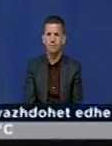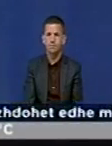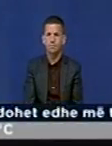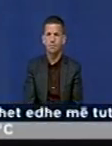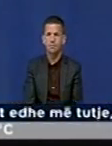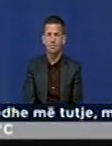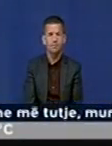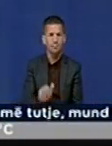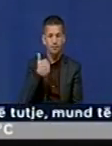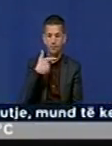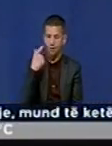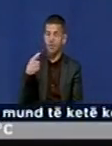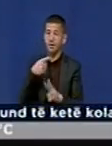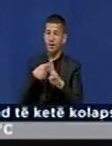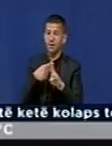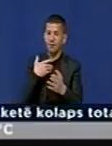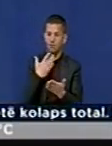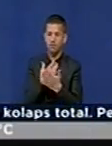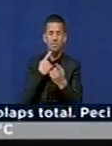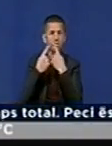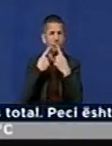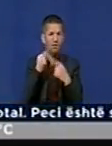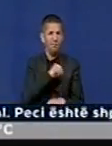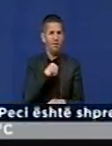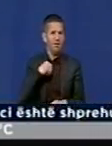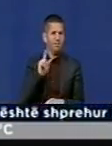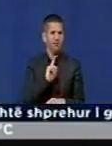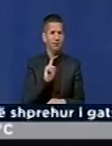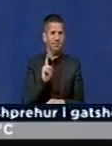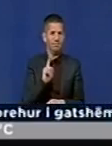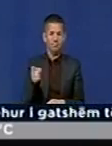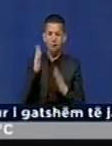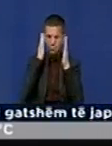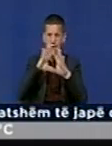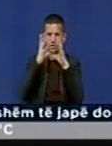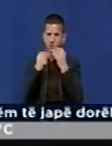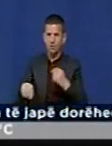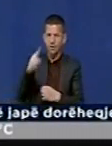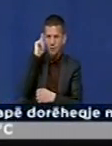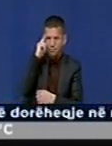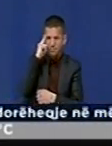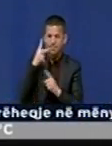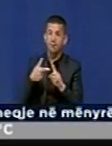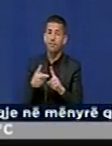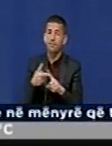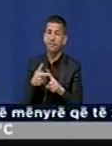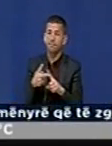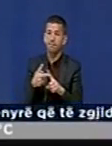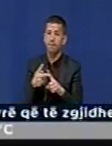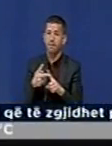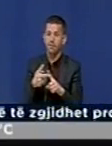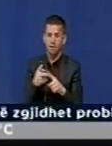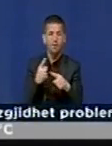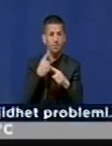E para, zoti Haradinaj, unë s'kam negociu vetë kur. Besoj që këtë e din gjithë. E dyta, besoj po ashtu e din